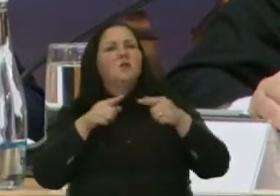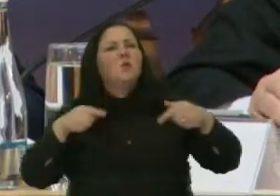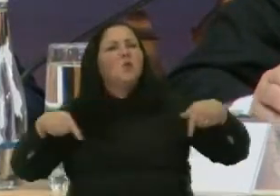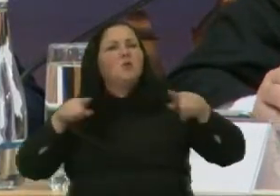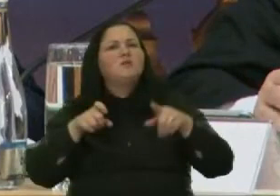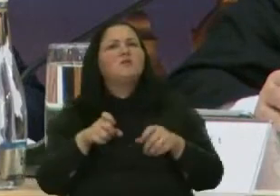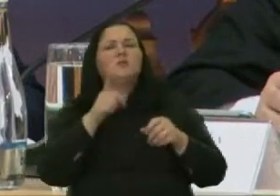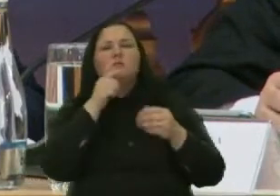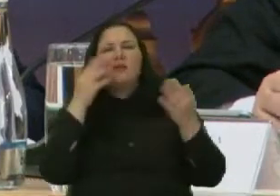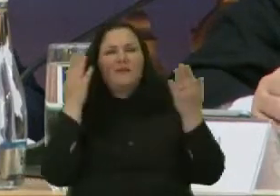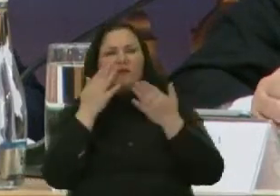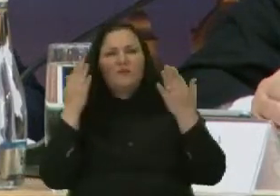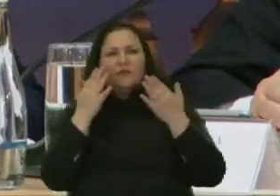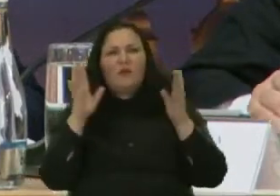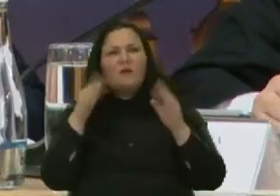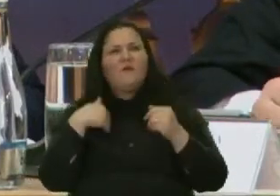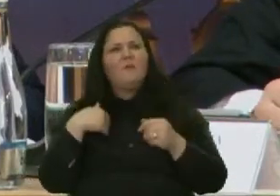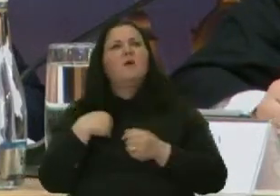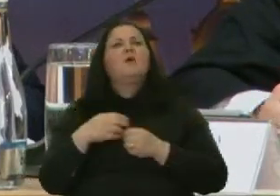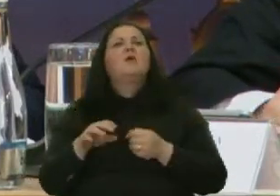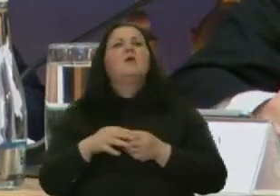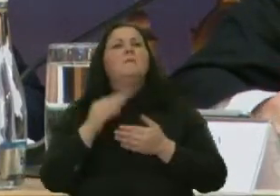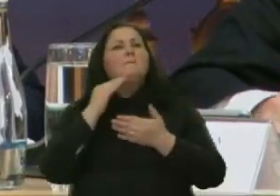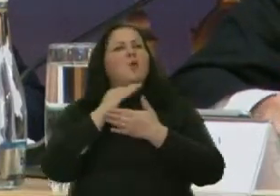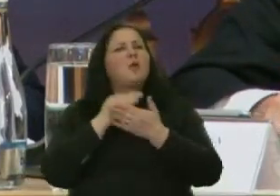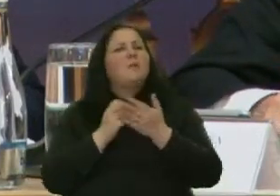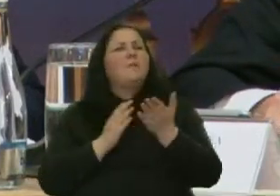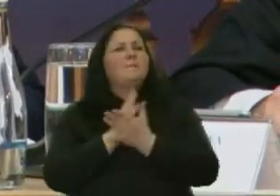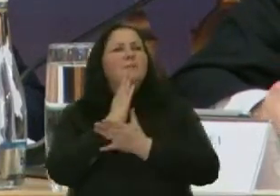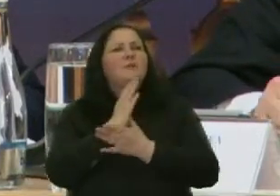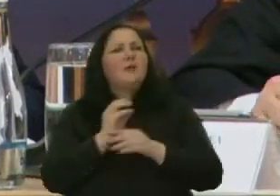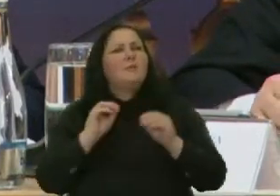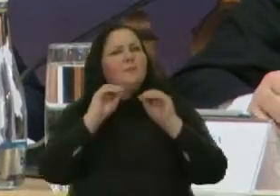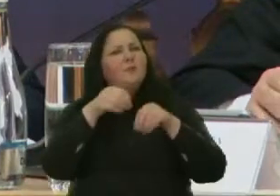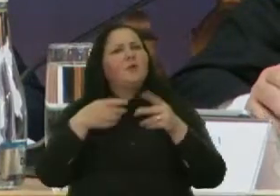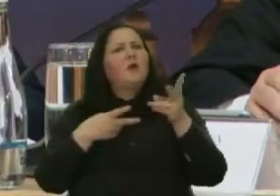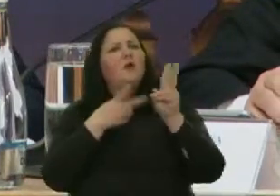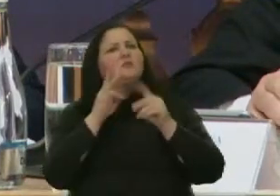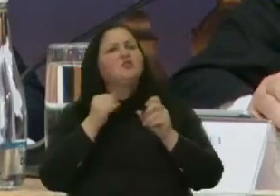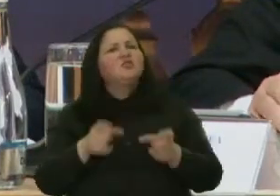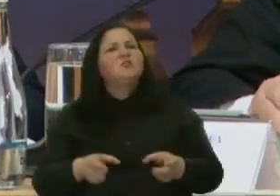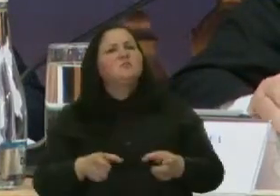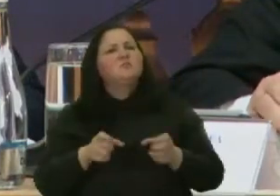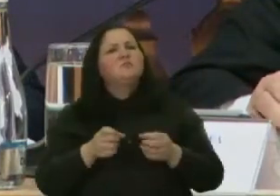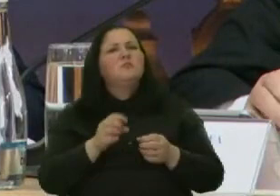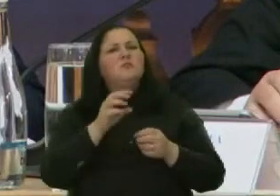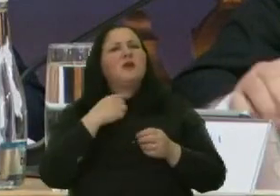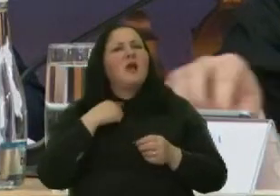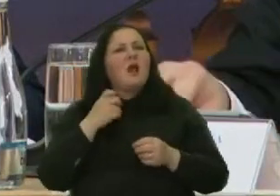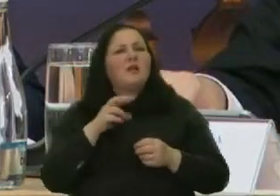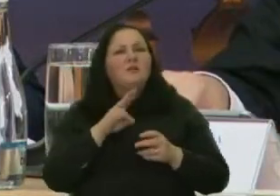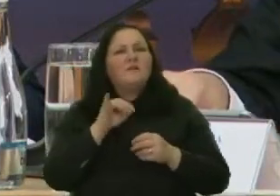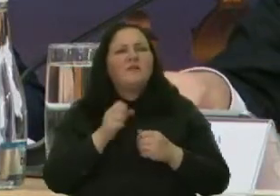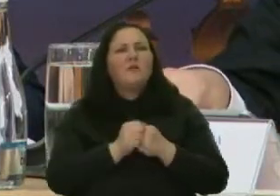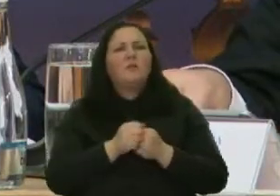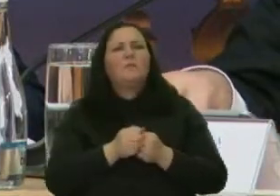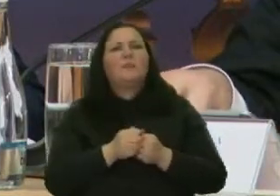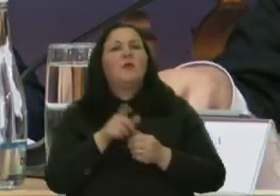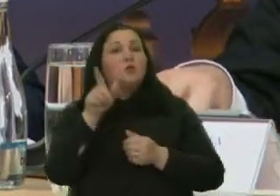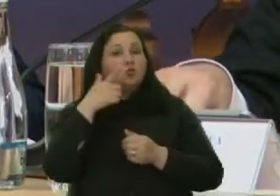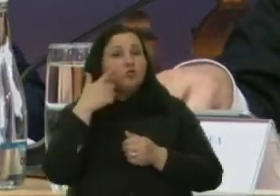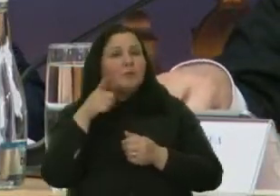învățământ avem programul permanent de plantări de arbori și garbi camere de supraveghere a locurilor de joacă și a parcurilor